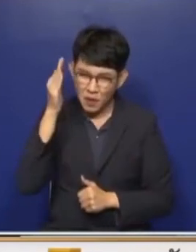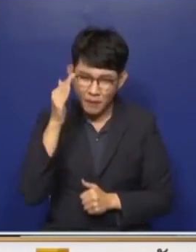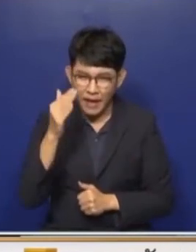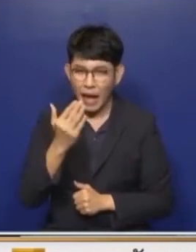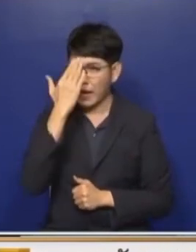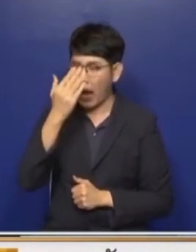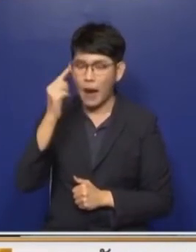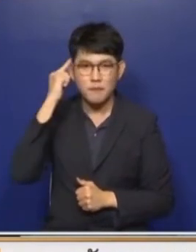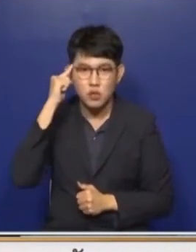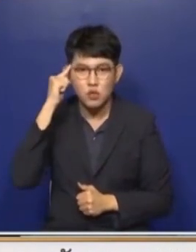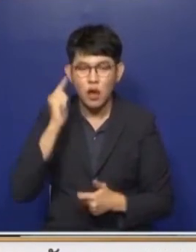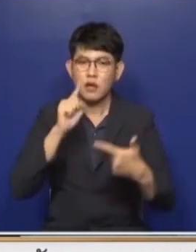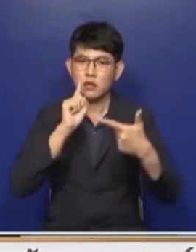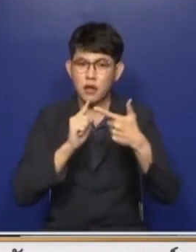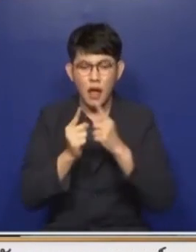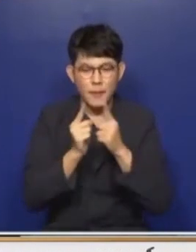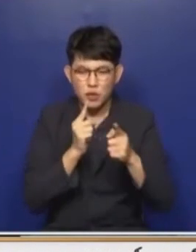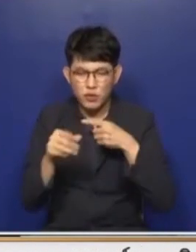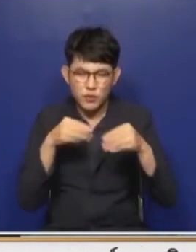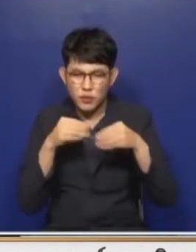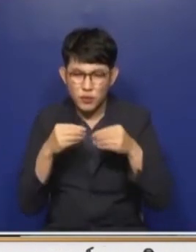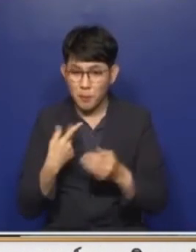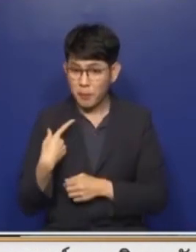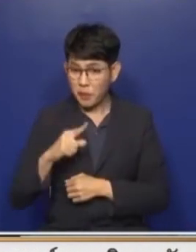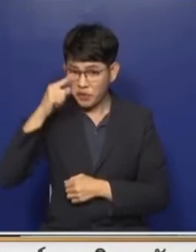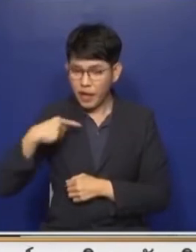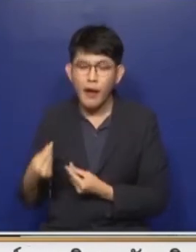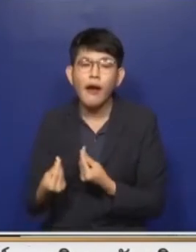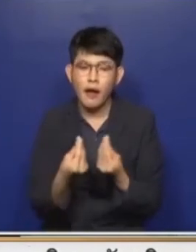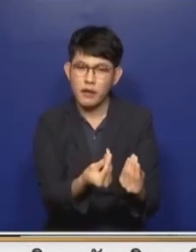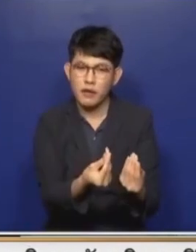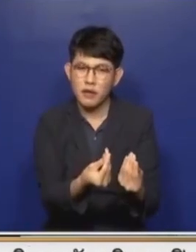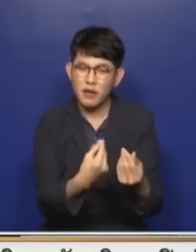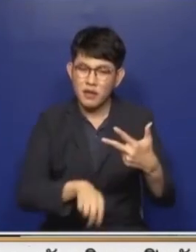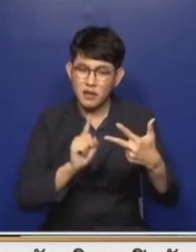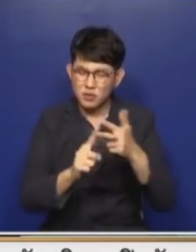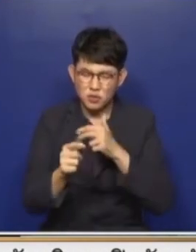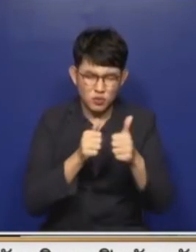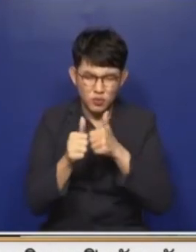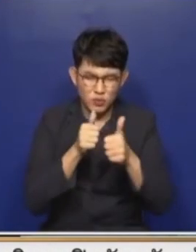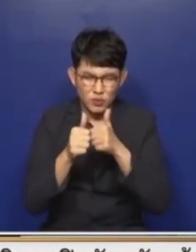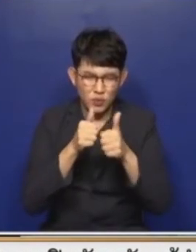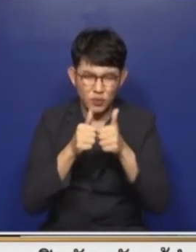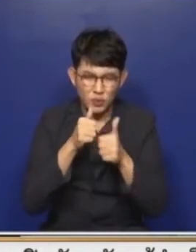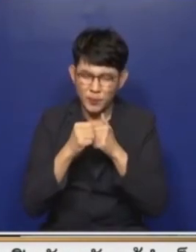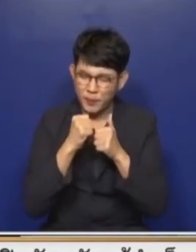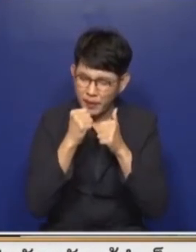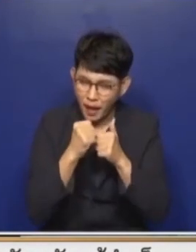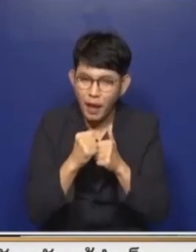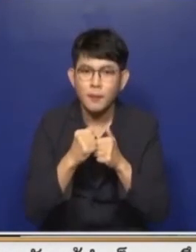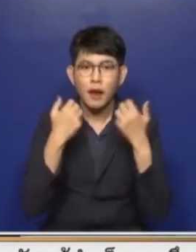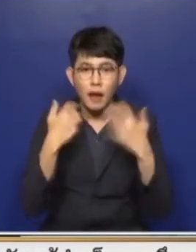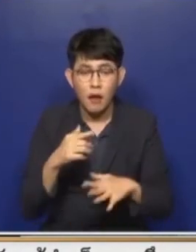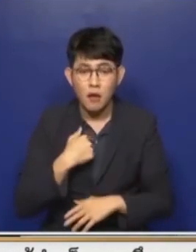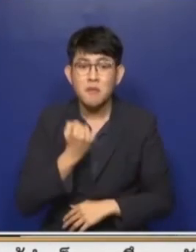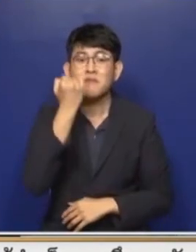านจะไปเจราจาเอาผประโยน์ประเทศชาิไปแกแล้ถาท่านต่อสู้ขดีจนถที่สุด แบบเจราดาหนาแบบนั้น